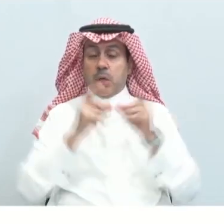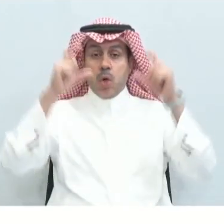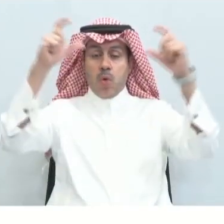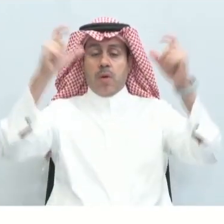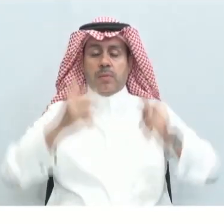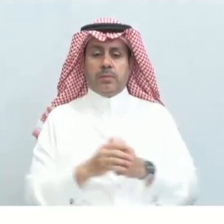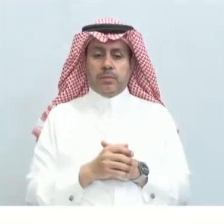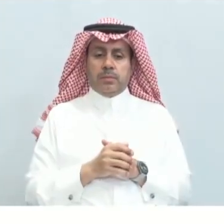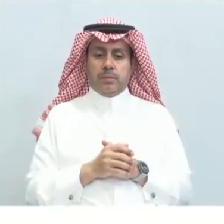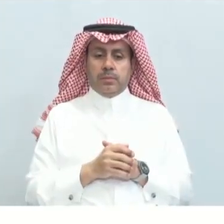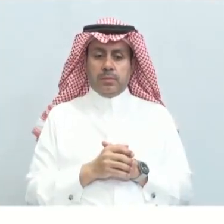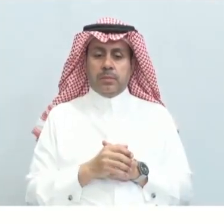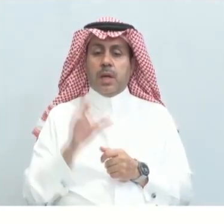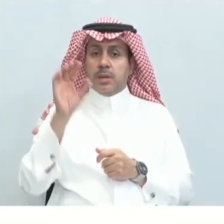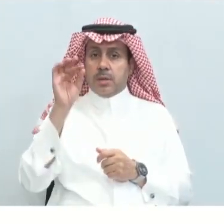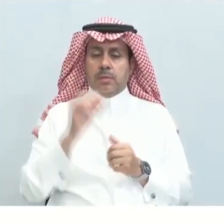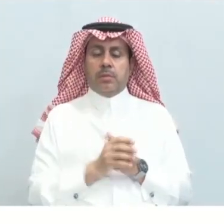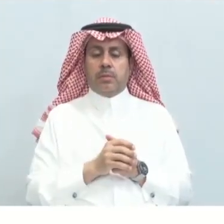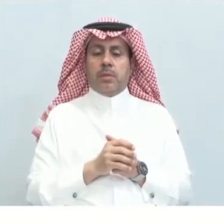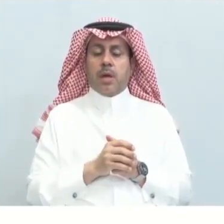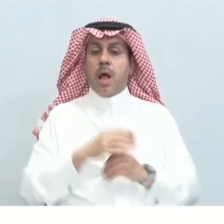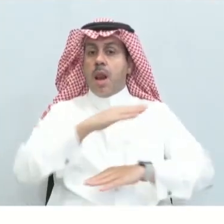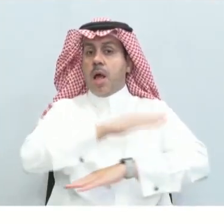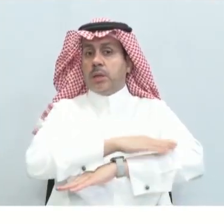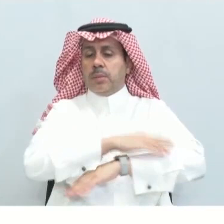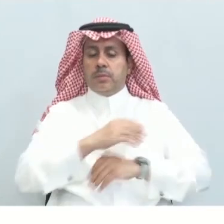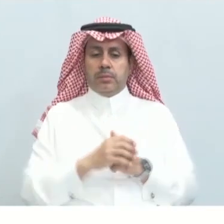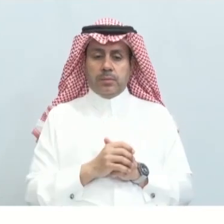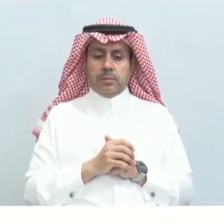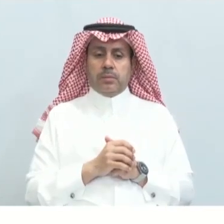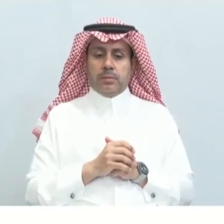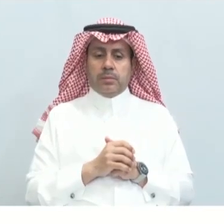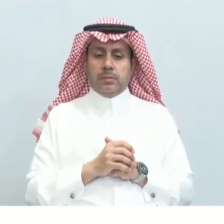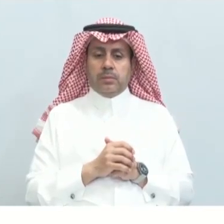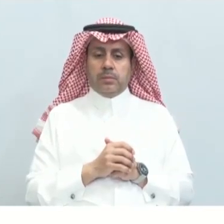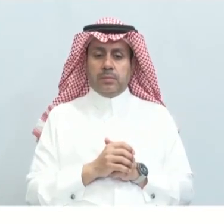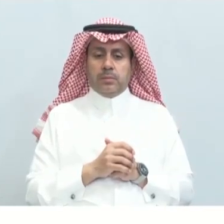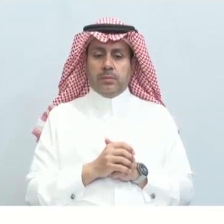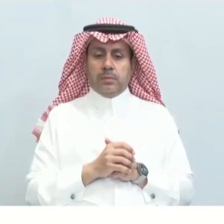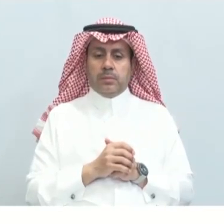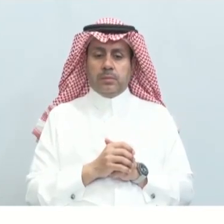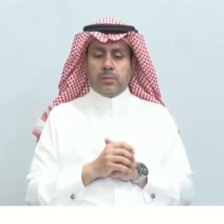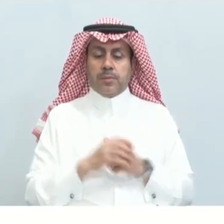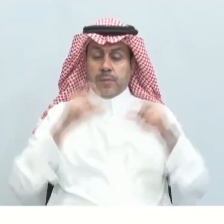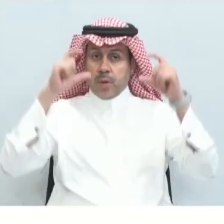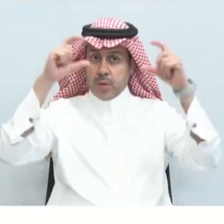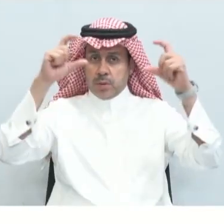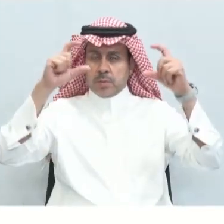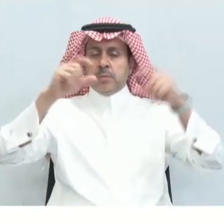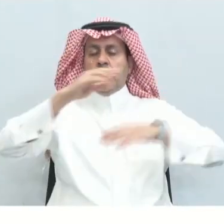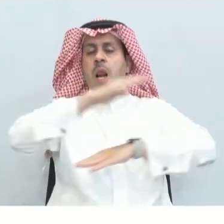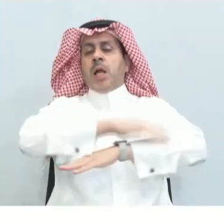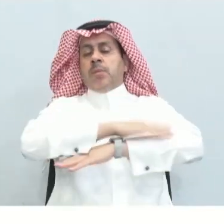ما عنوانه احسنتم الاداب لاحظوا الاداب هذا يعطينا